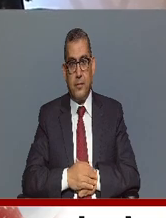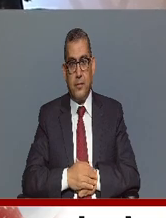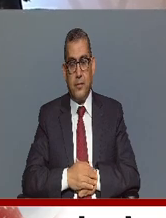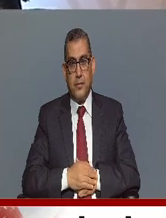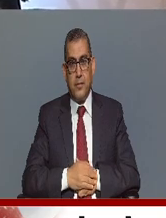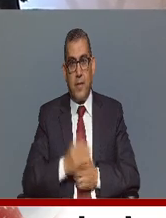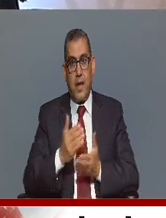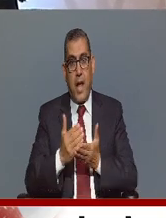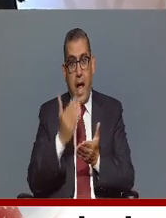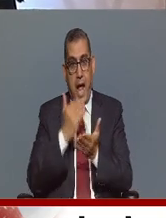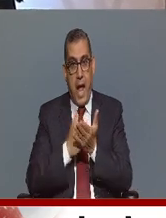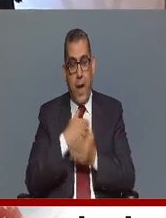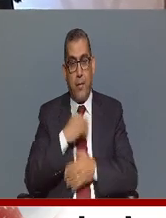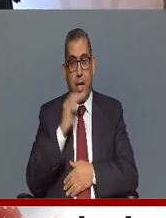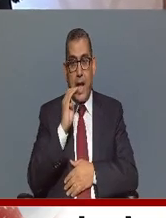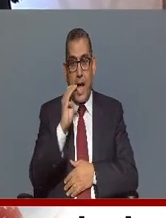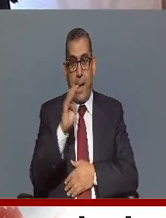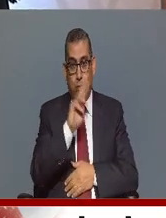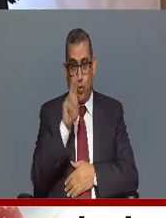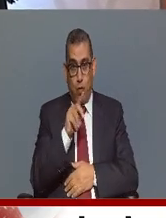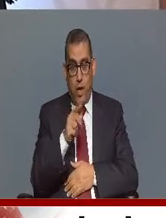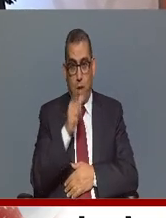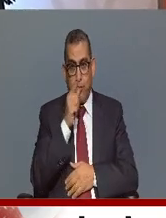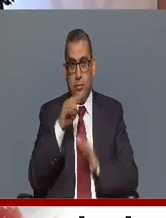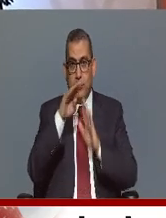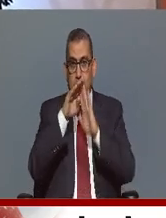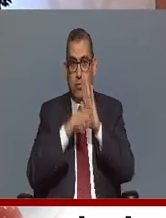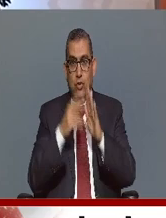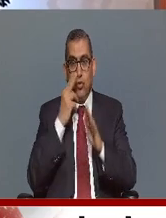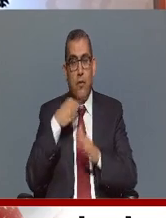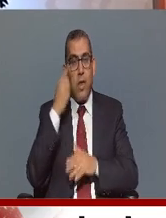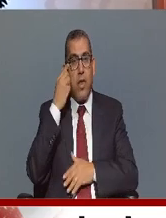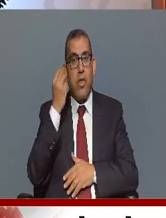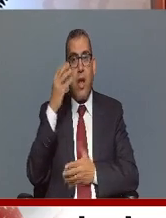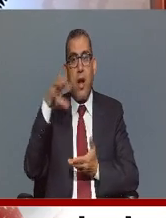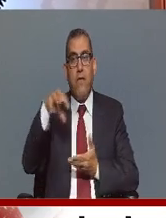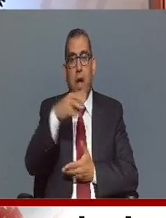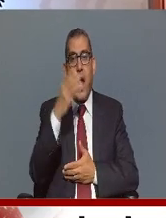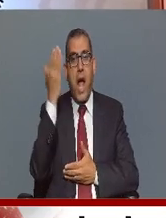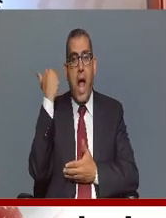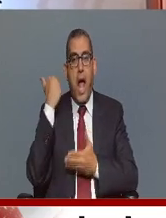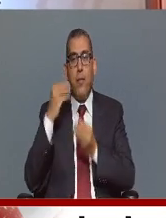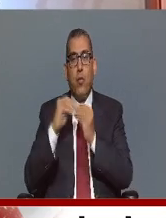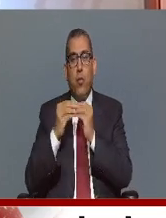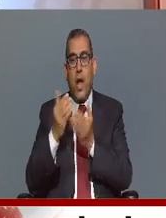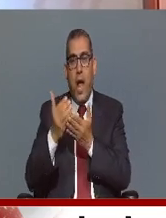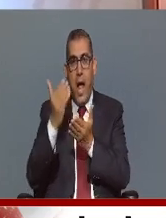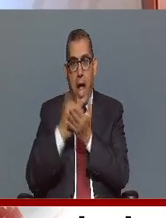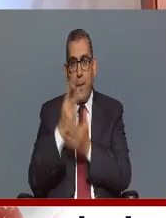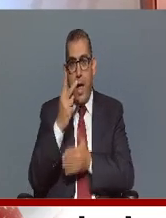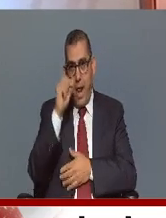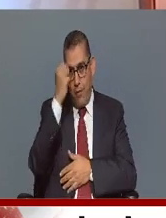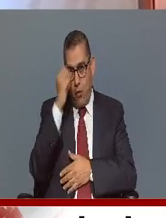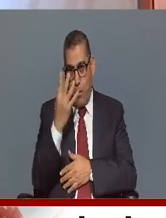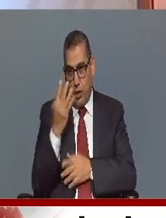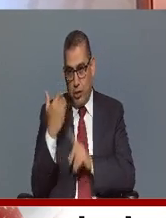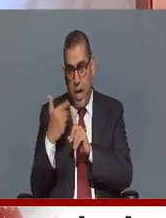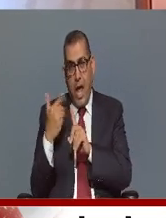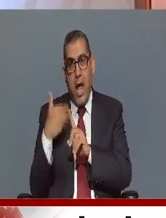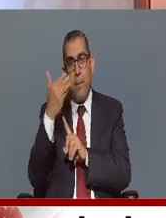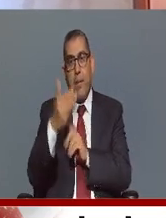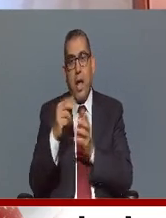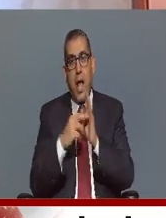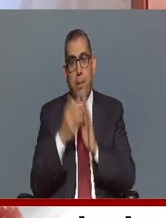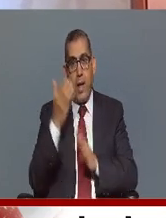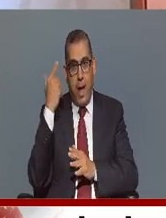قبل ما نبدأ نجاوب على السؤال نحب نستعرض الحالة الثقافية كانت عاملة ازاي قبل 2014. كان